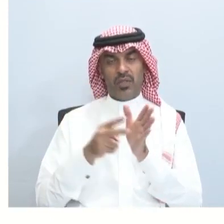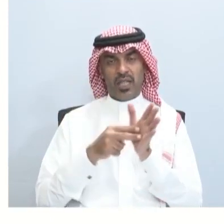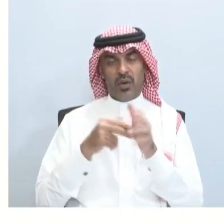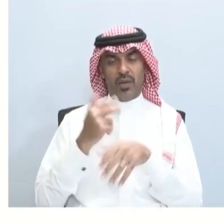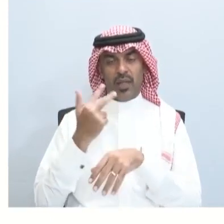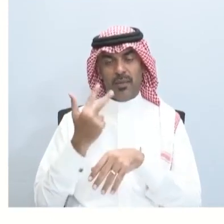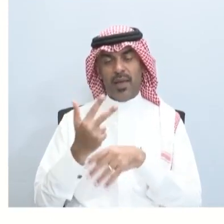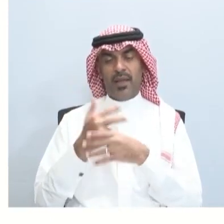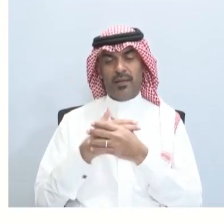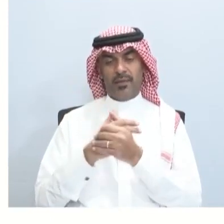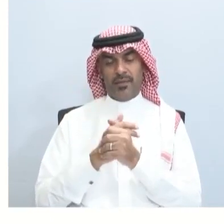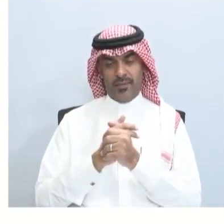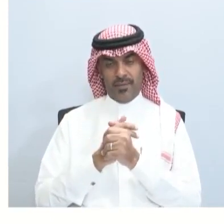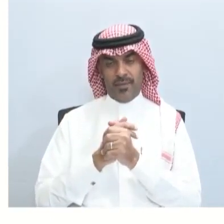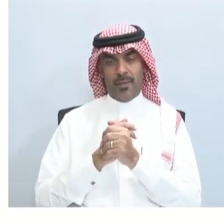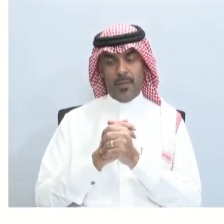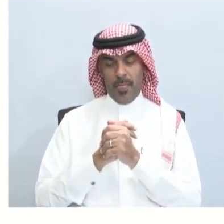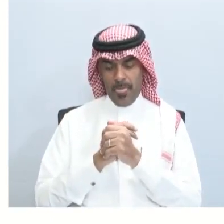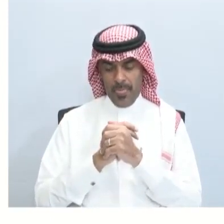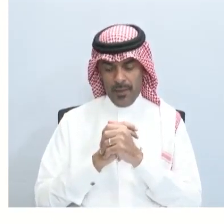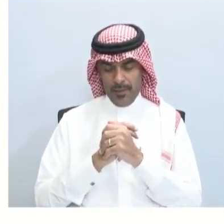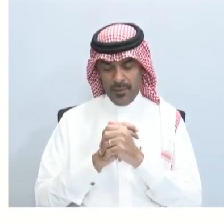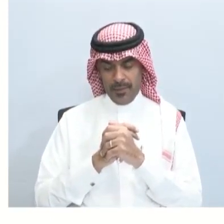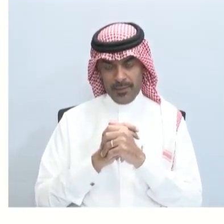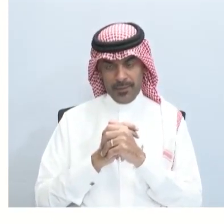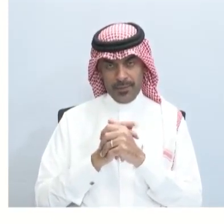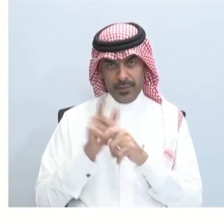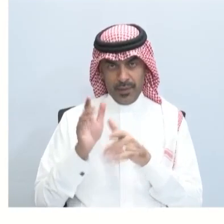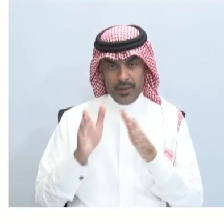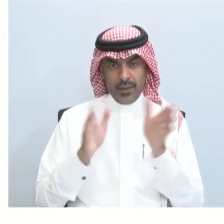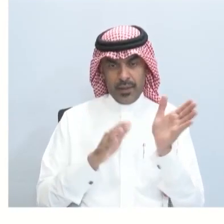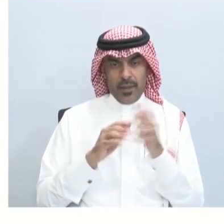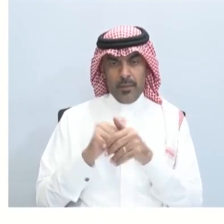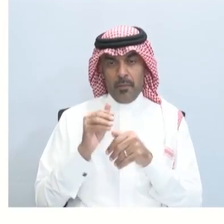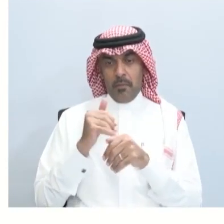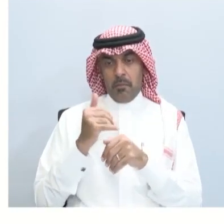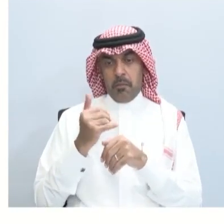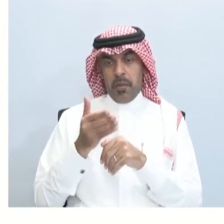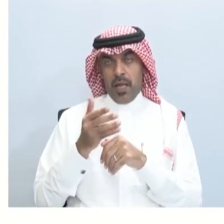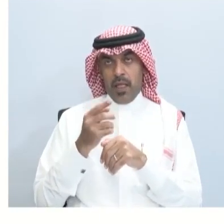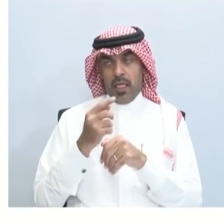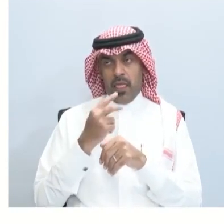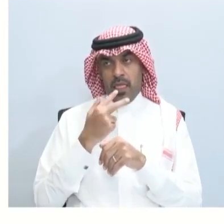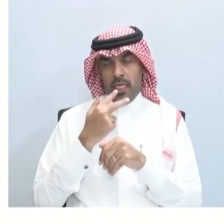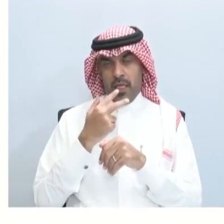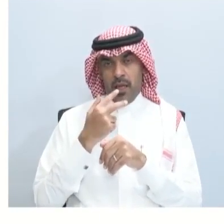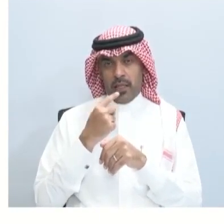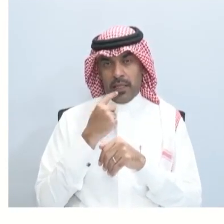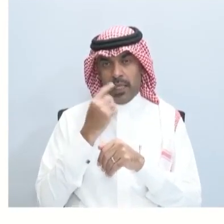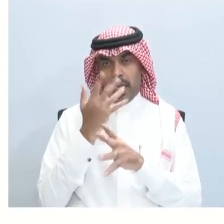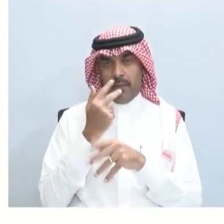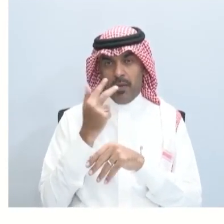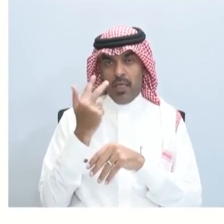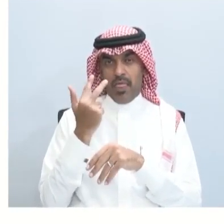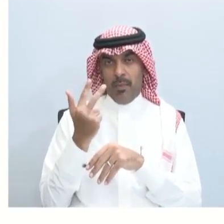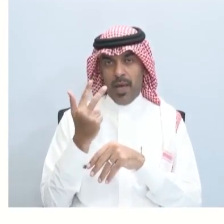لان 23 ناقص خمسه عشر ثمانيه اذا بعد ثمان سنوات او اكثر يمكن لعماد ان